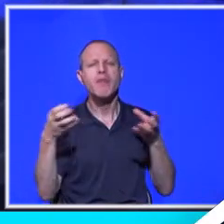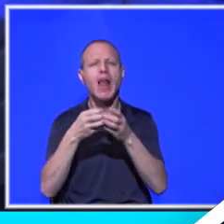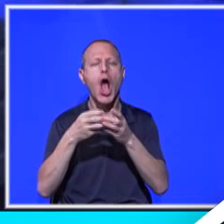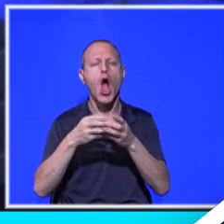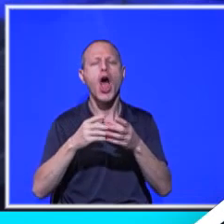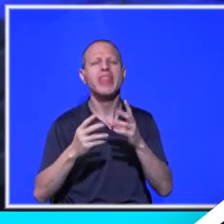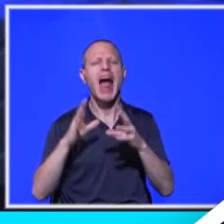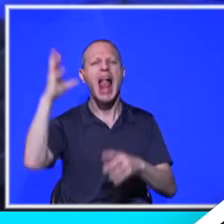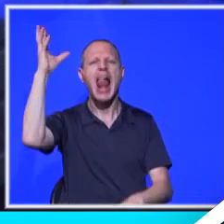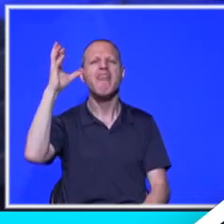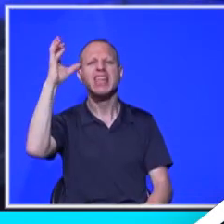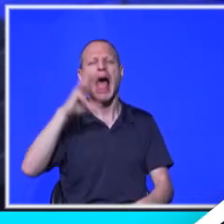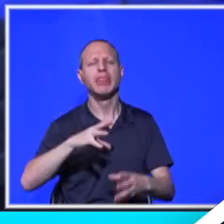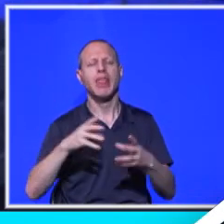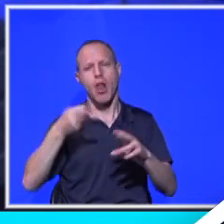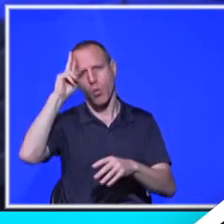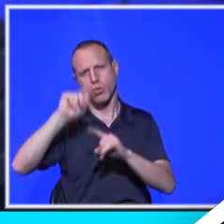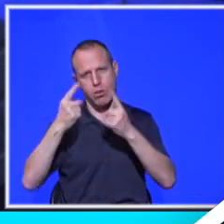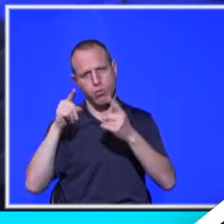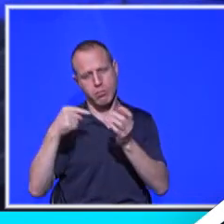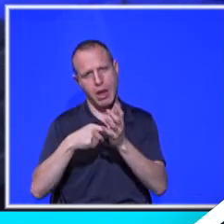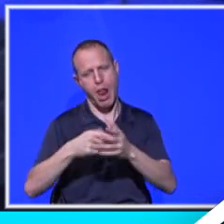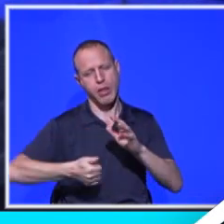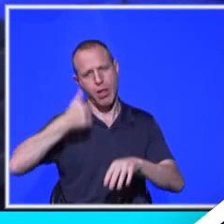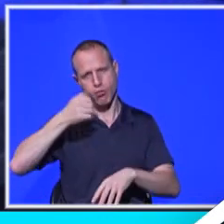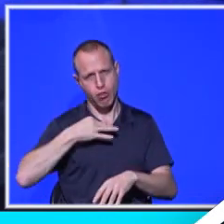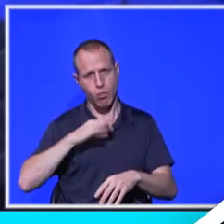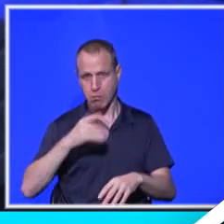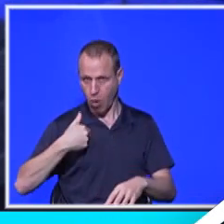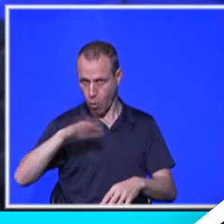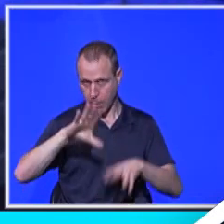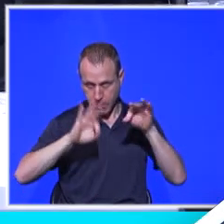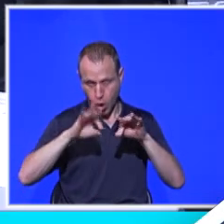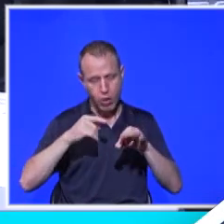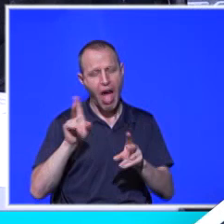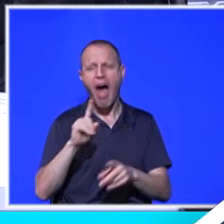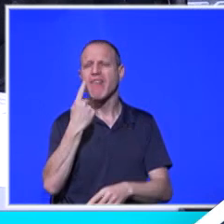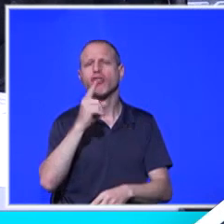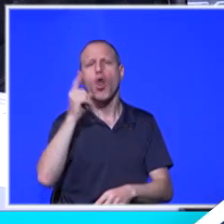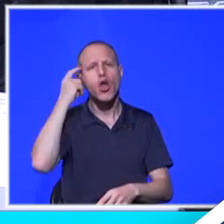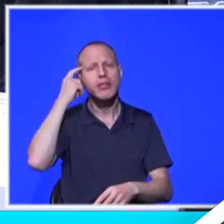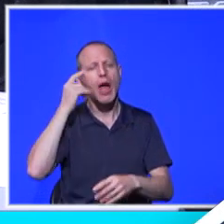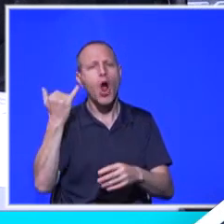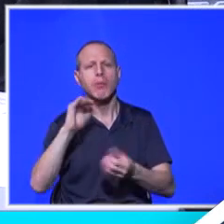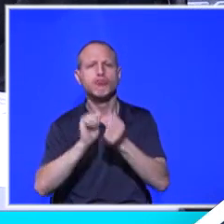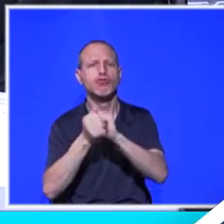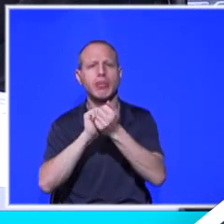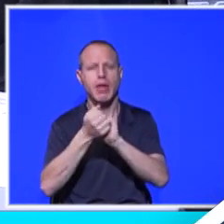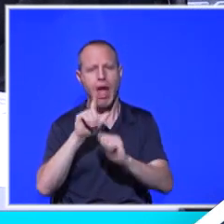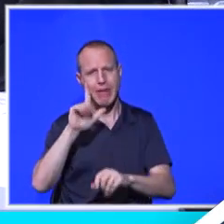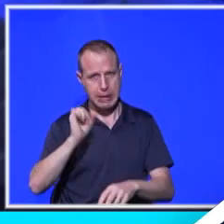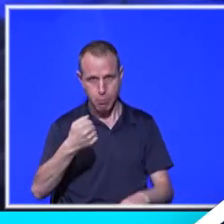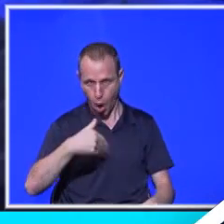זה כתוצאה מההתנהלות שלנו. ואם אנחנו באמת הולכים לבחירות, מה שיכול להיות, אף אחד לא יודע פה, כן, פה כל רגע פה זה משתנה, אבל אם אנחנו